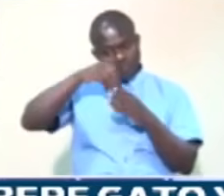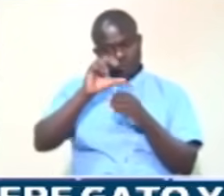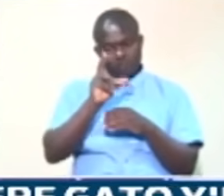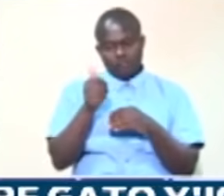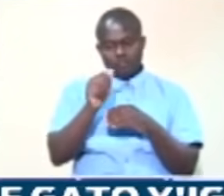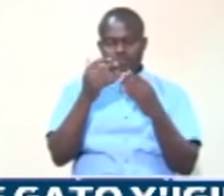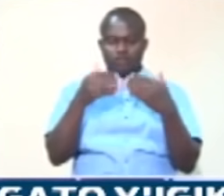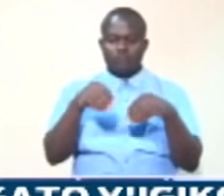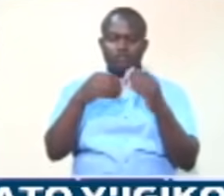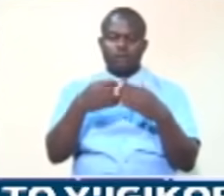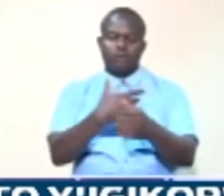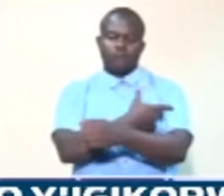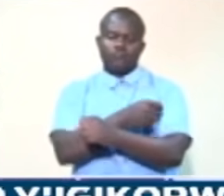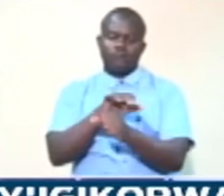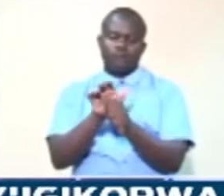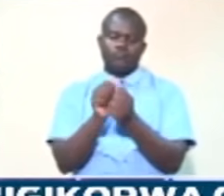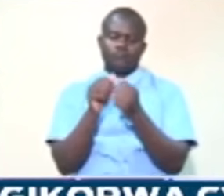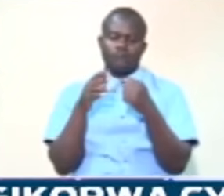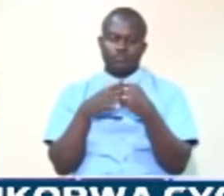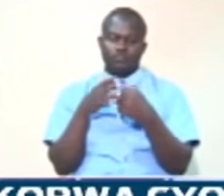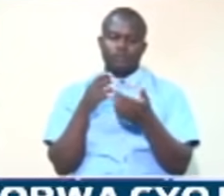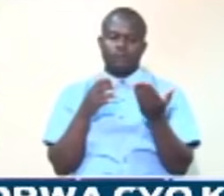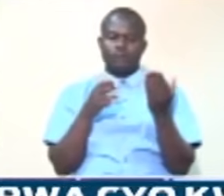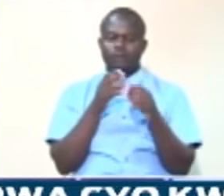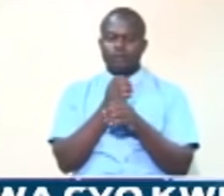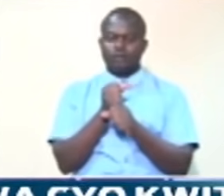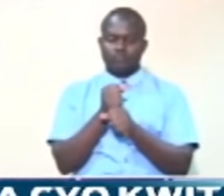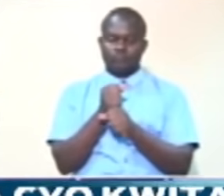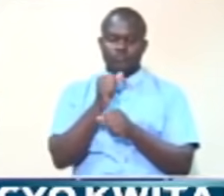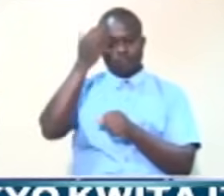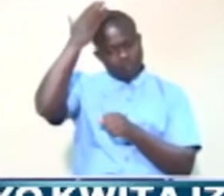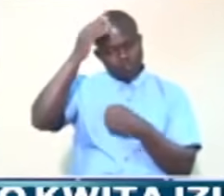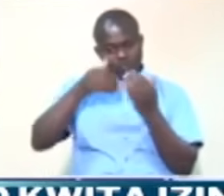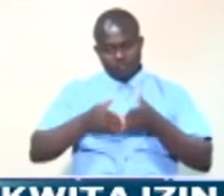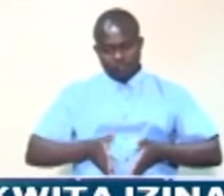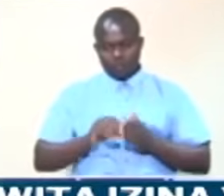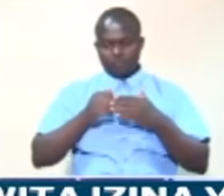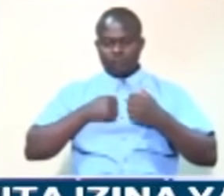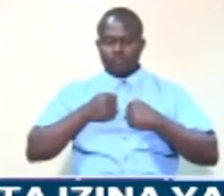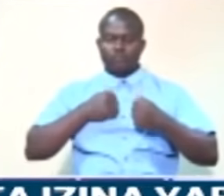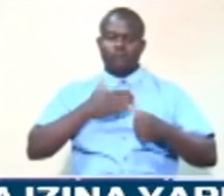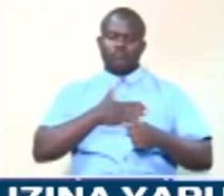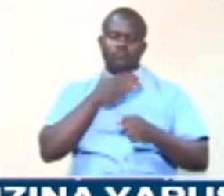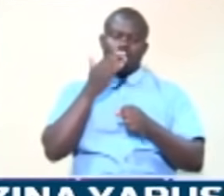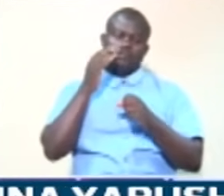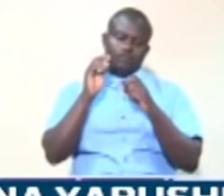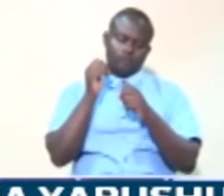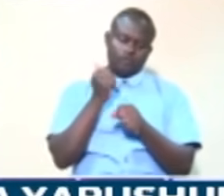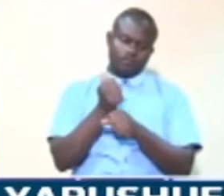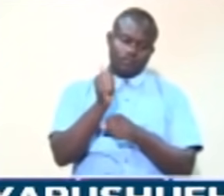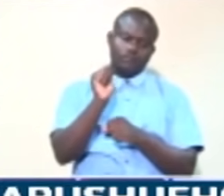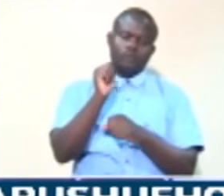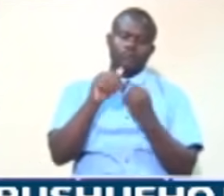aribo bamaze guhabwa urukingo rwa COVID-19 urugaga rw'abaforomo n'ababyaza mu Rwanda rurishimira ko abakora uyu mwuga